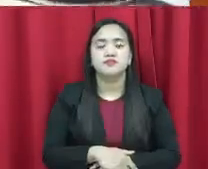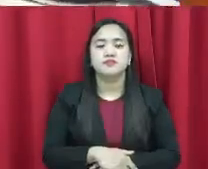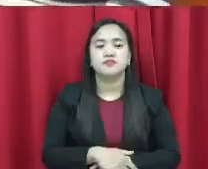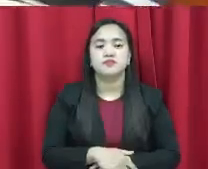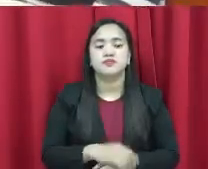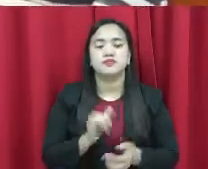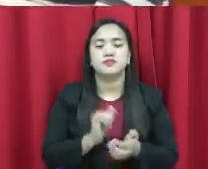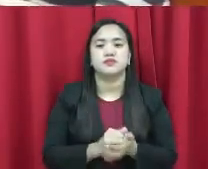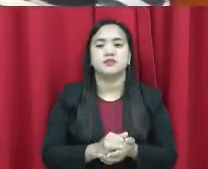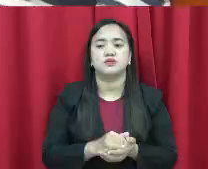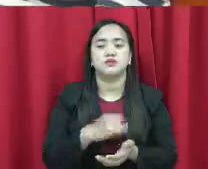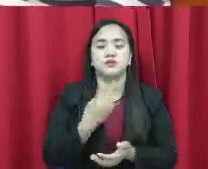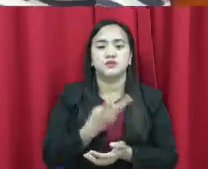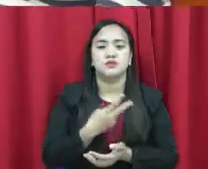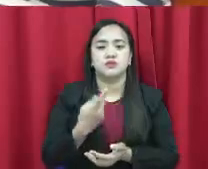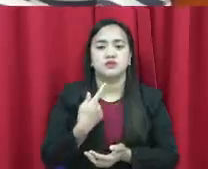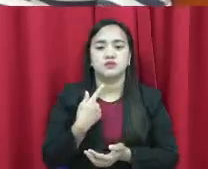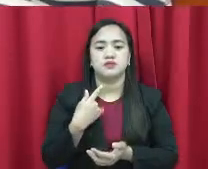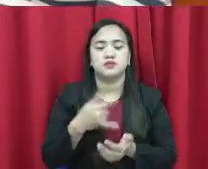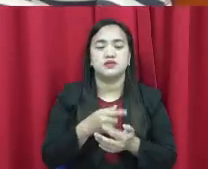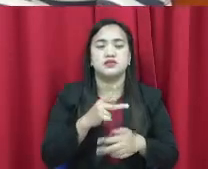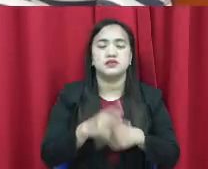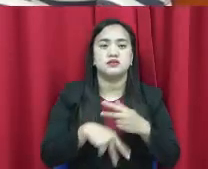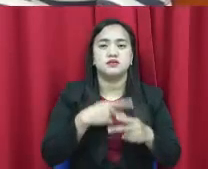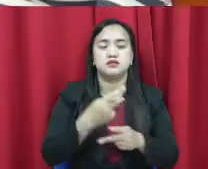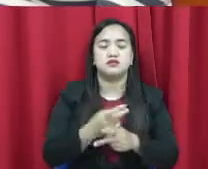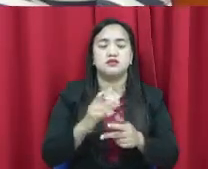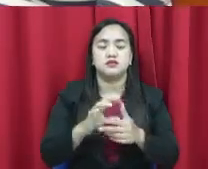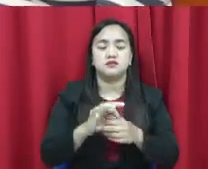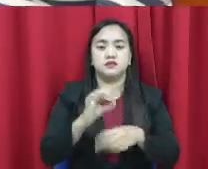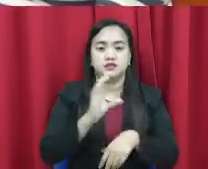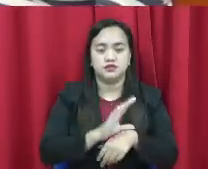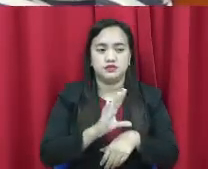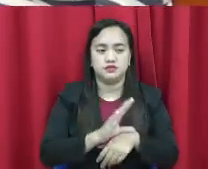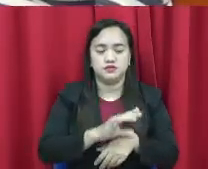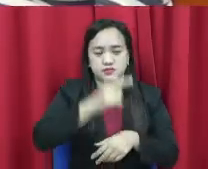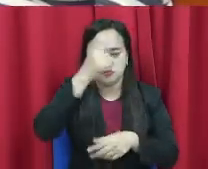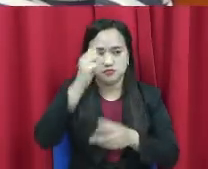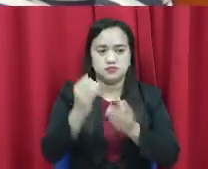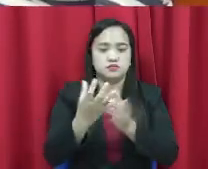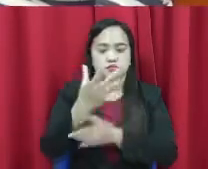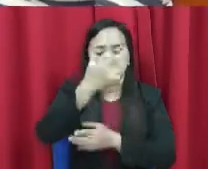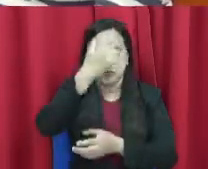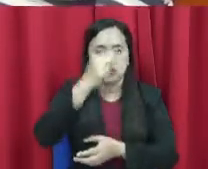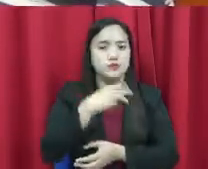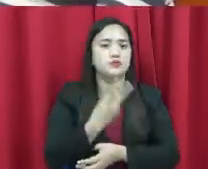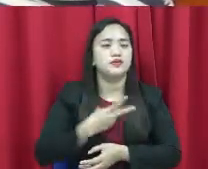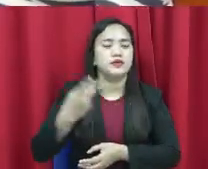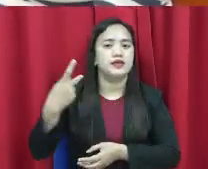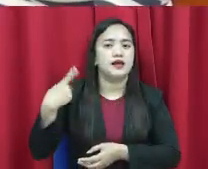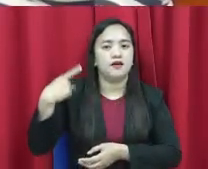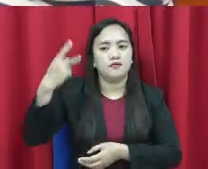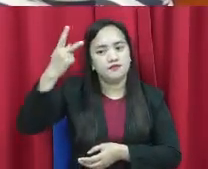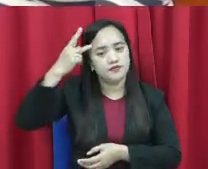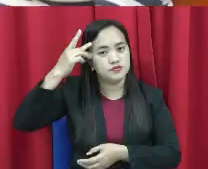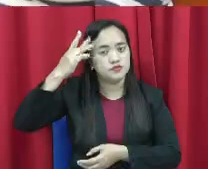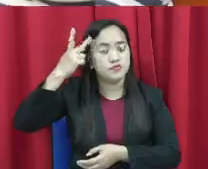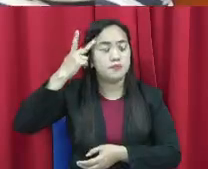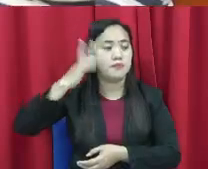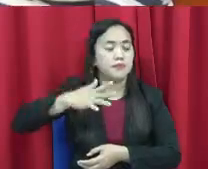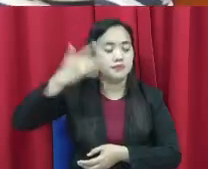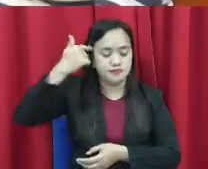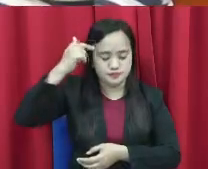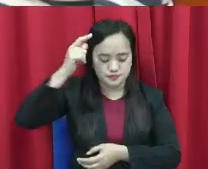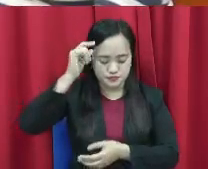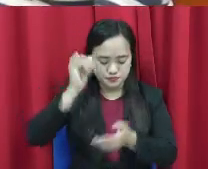simbahan mas na ano ako espiritwal ako at mas malago ako kasi may may Pastor akong Pastor h o miyembro ako ng